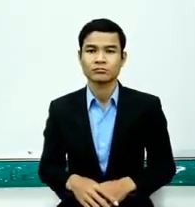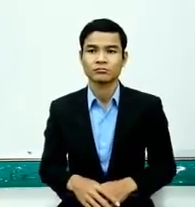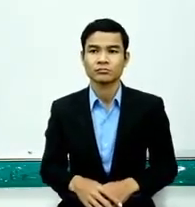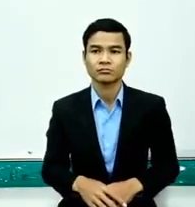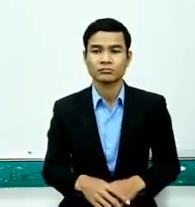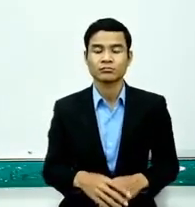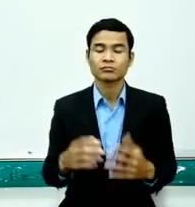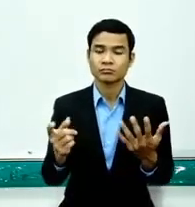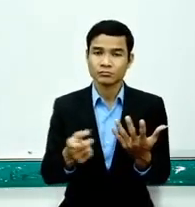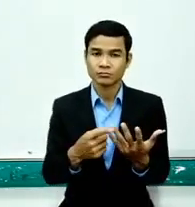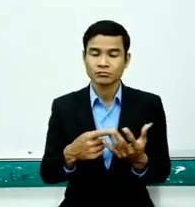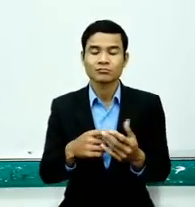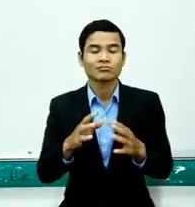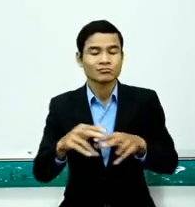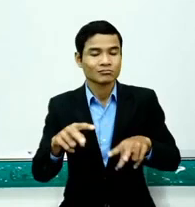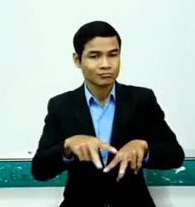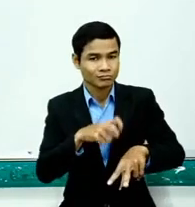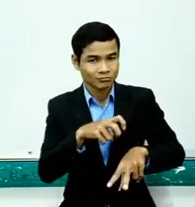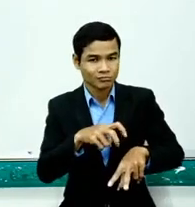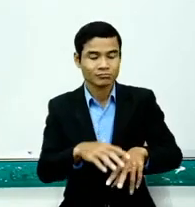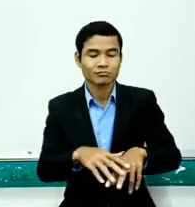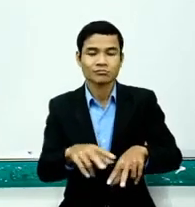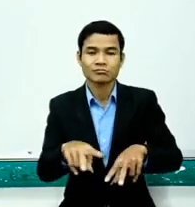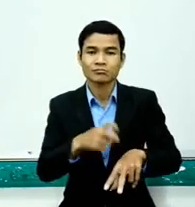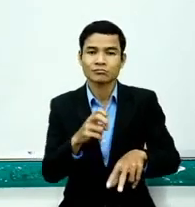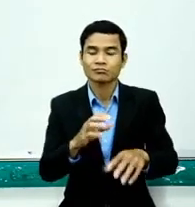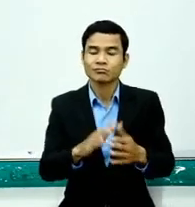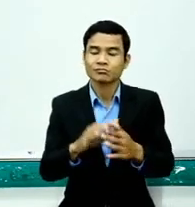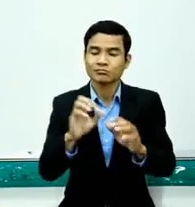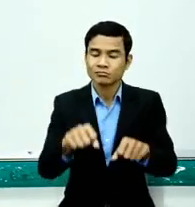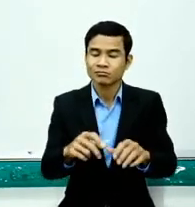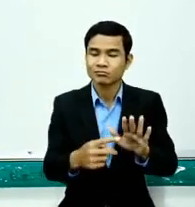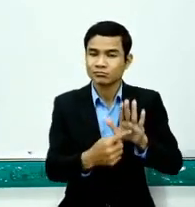Chà sra áo đưa chì bị khảo. Lực lãng.